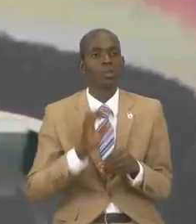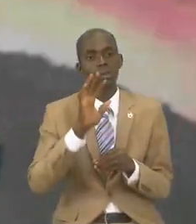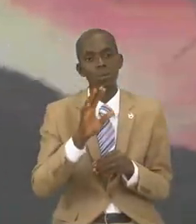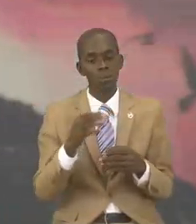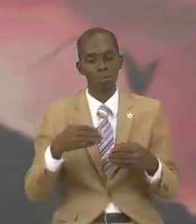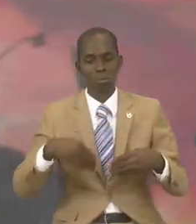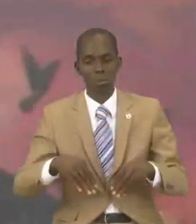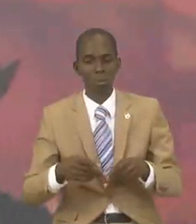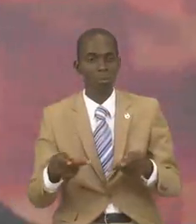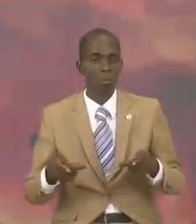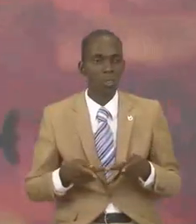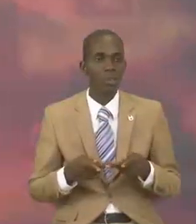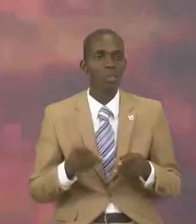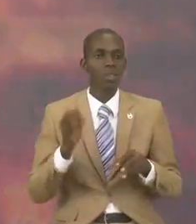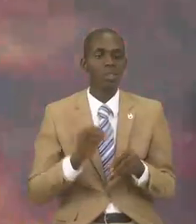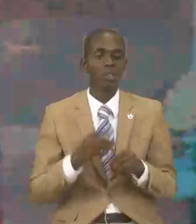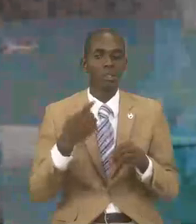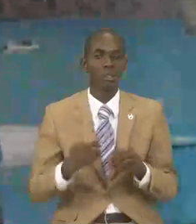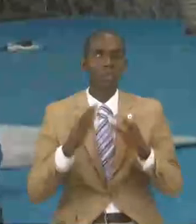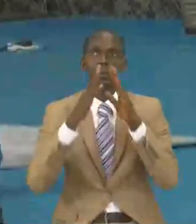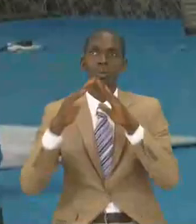marché, dans la communauté,